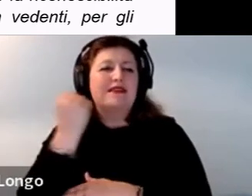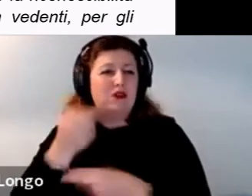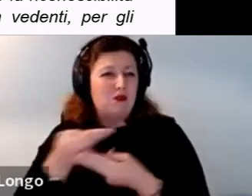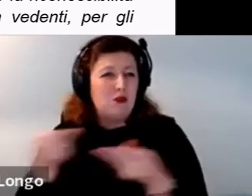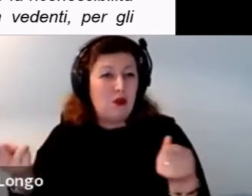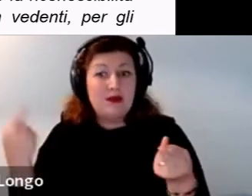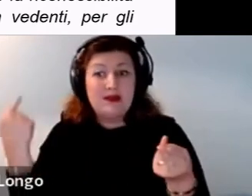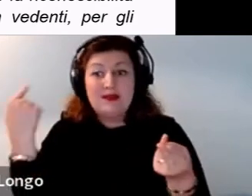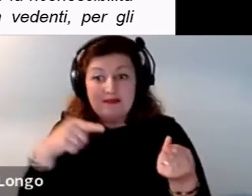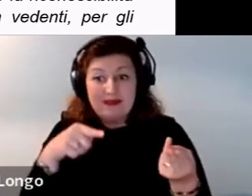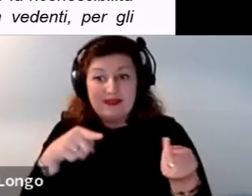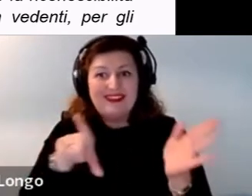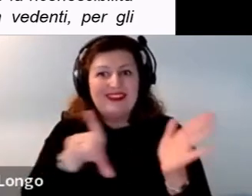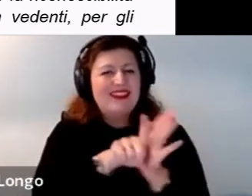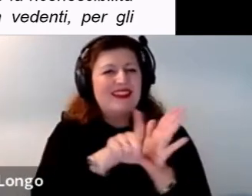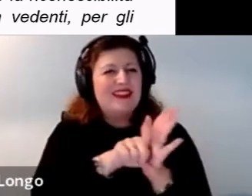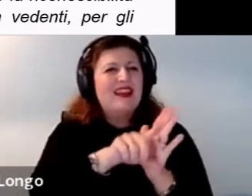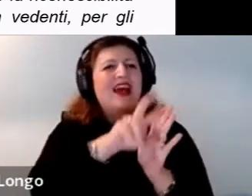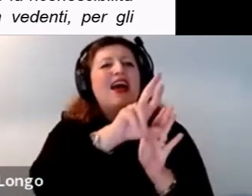decreto